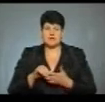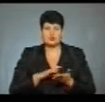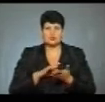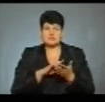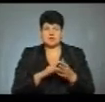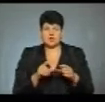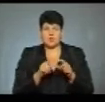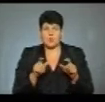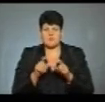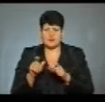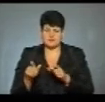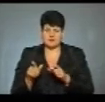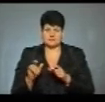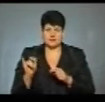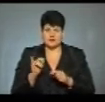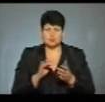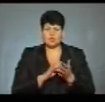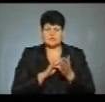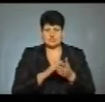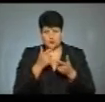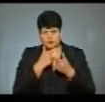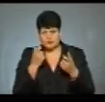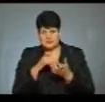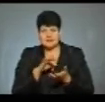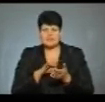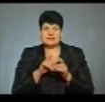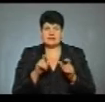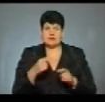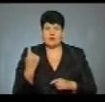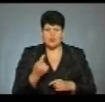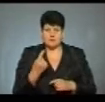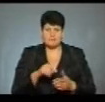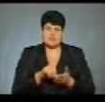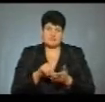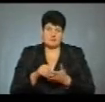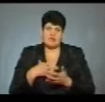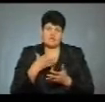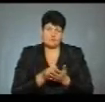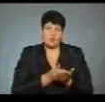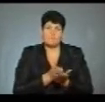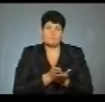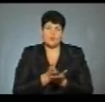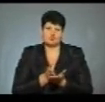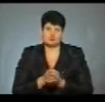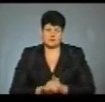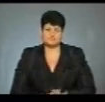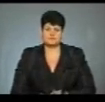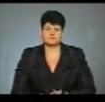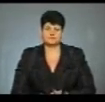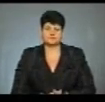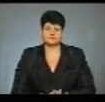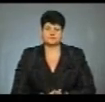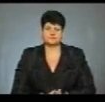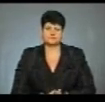туристичних об'єктів та туристично-інформаційних центрів області представляють свої послуги.